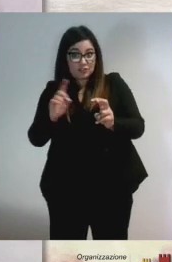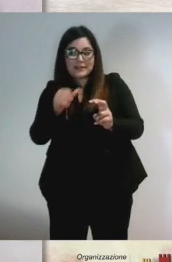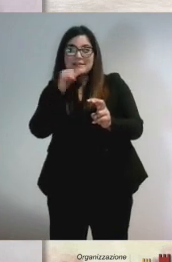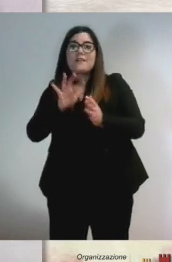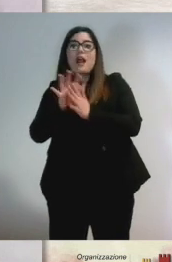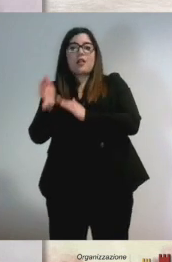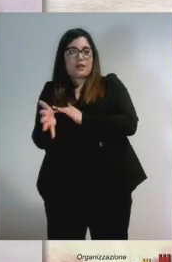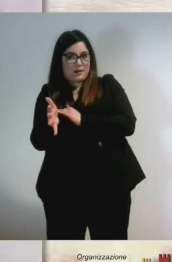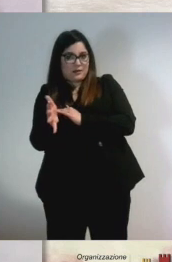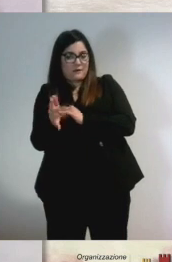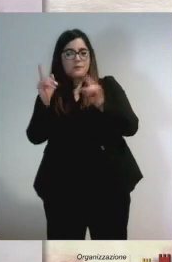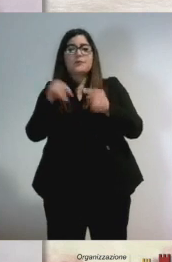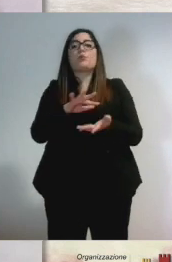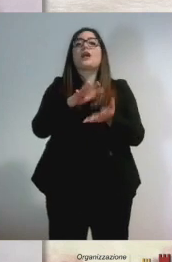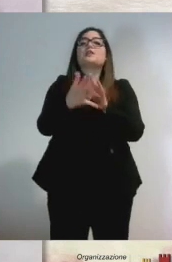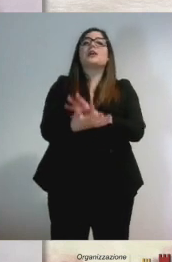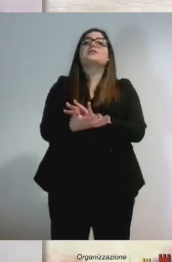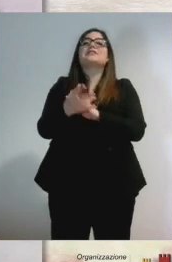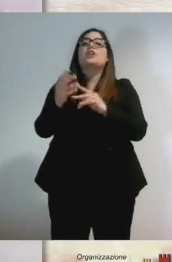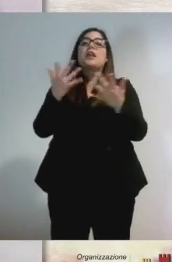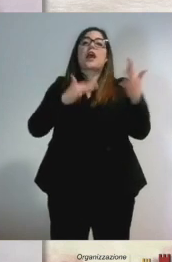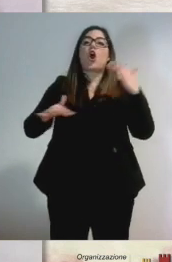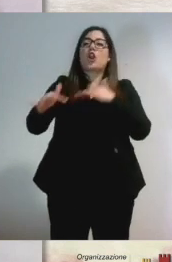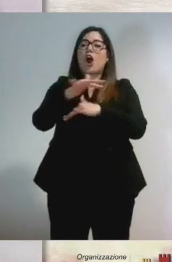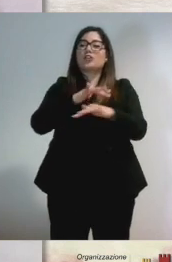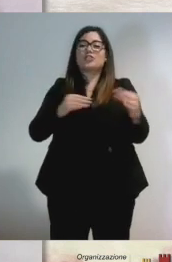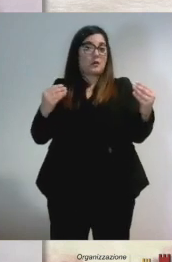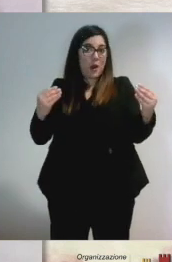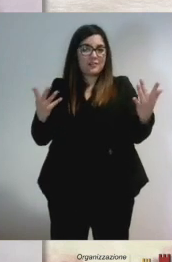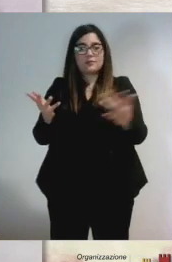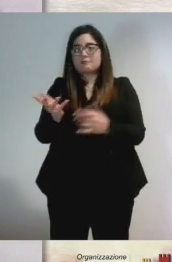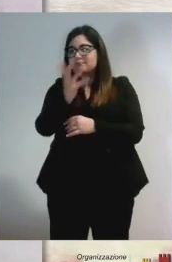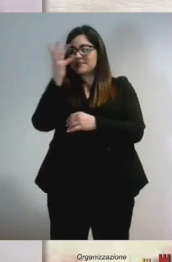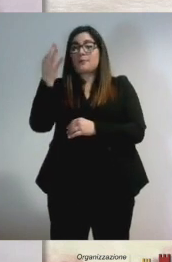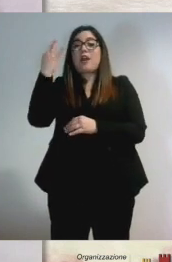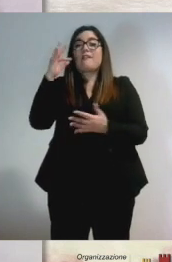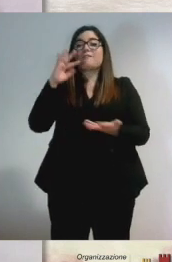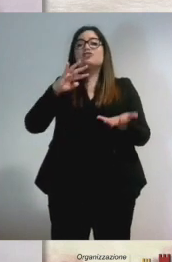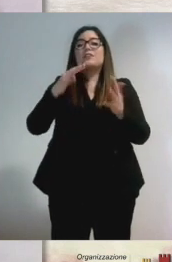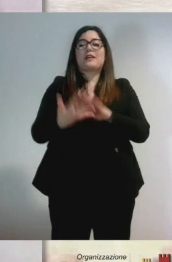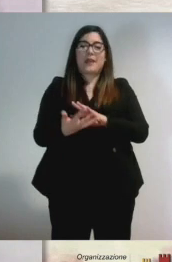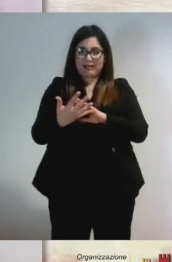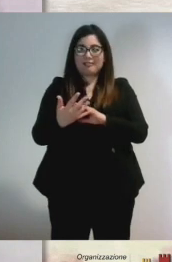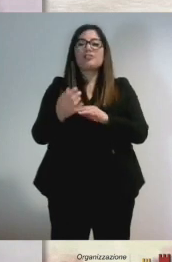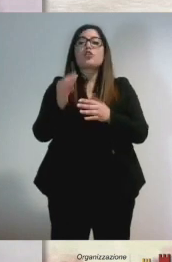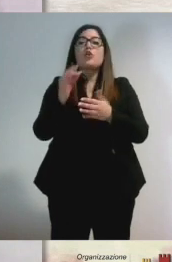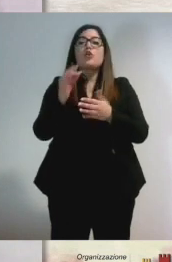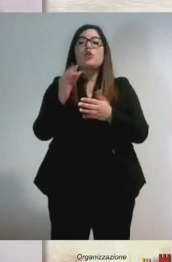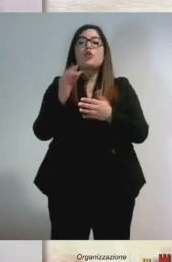transizione ecologica quando parliamo dell'efficientamento energetico delle scuole degli edifici pubblici quando